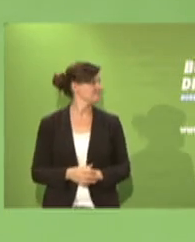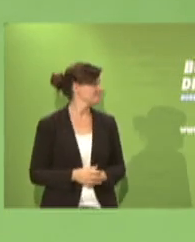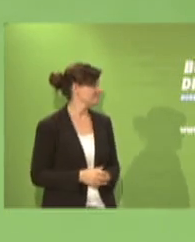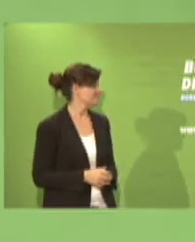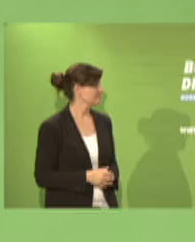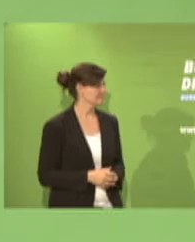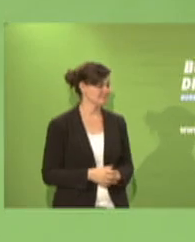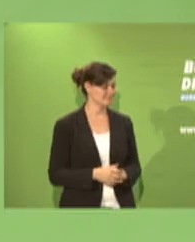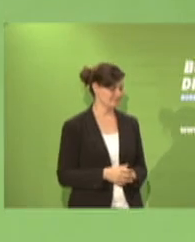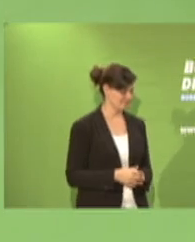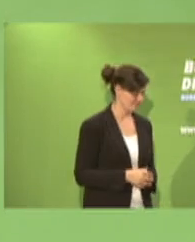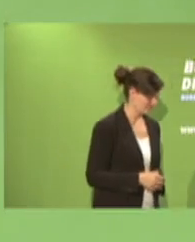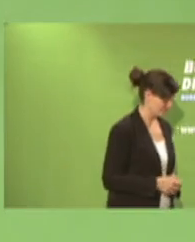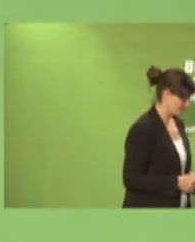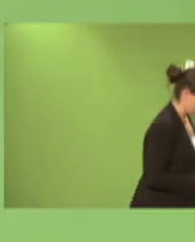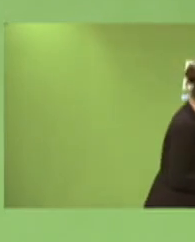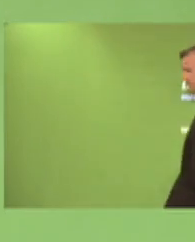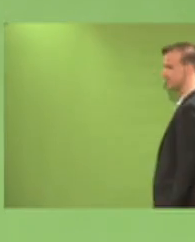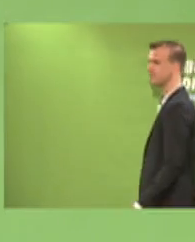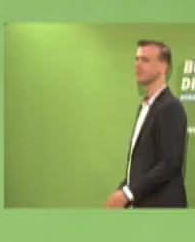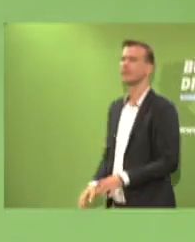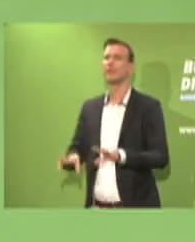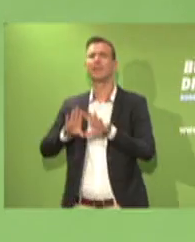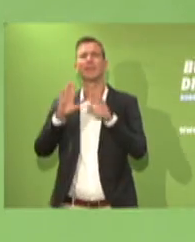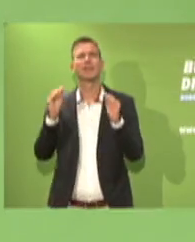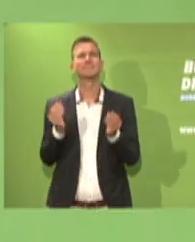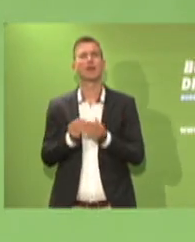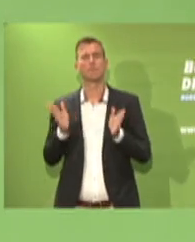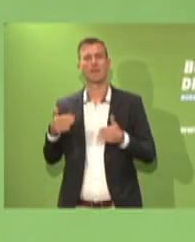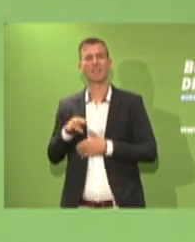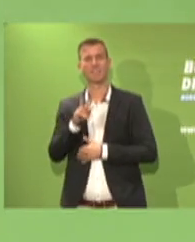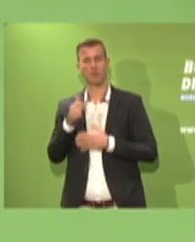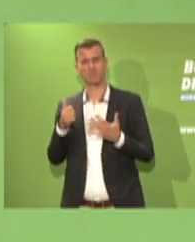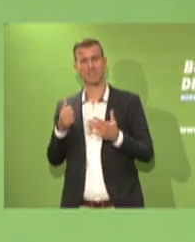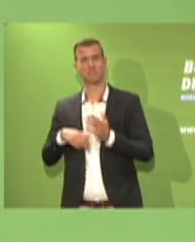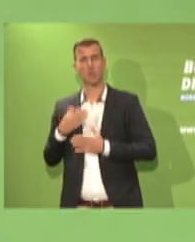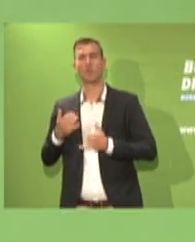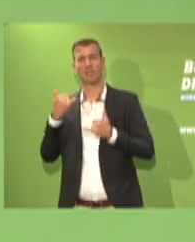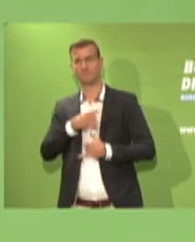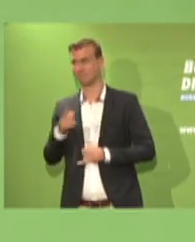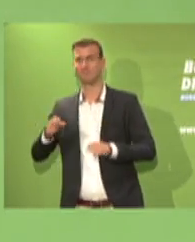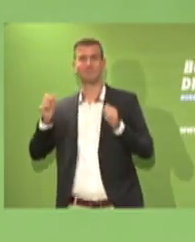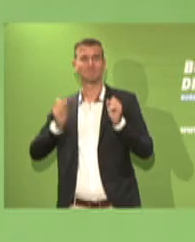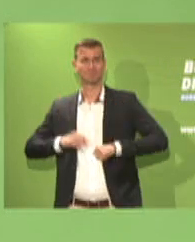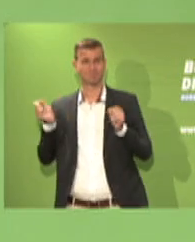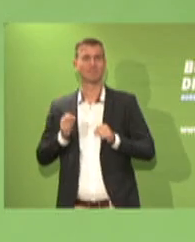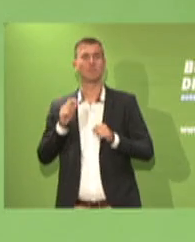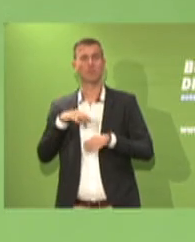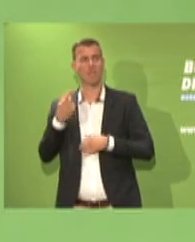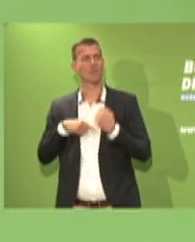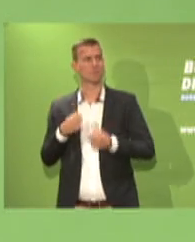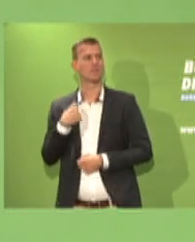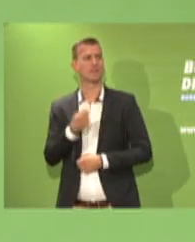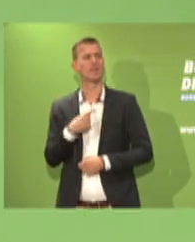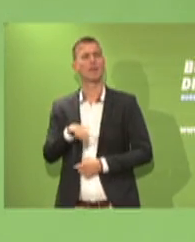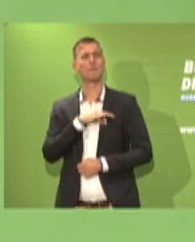diesem Gesamtpaket, also V6 neu, heute so zugestimmt werden, würde sich die Partei in der Folge ausführlicher